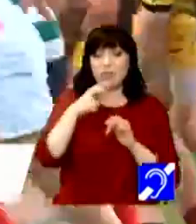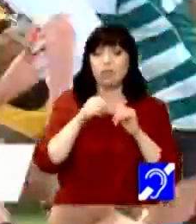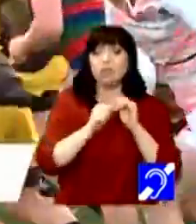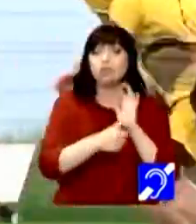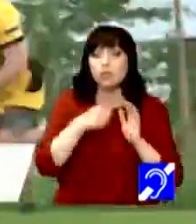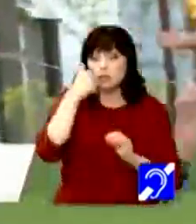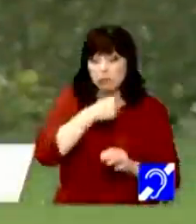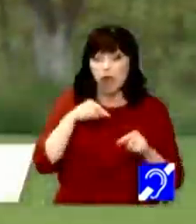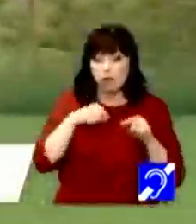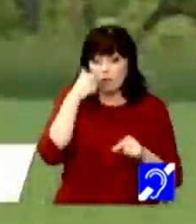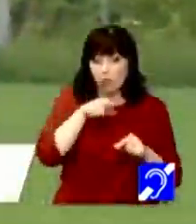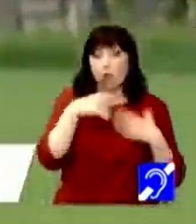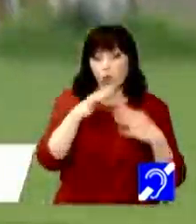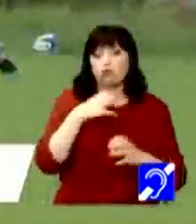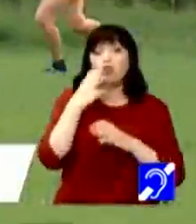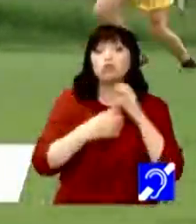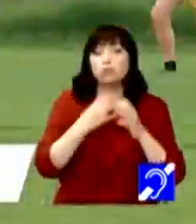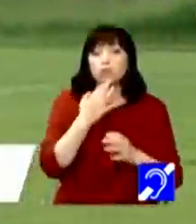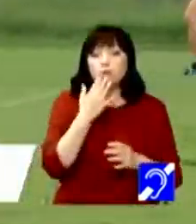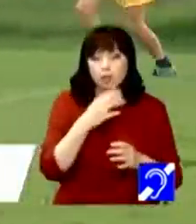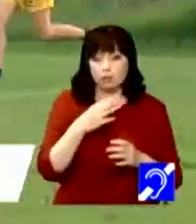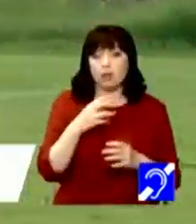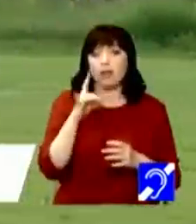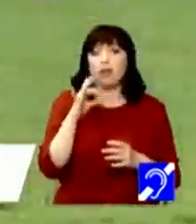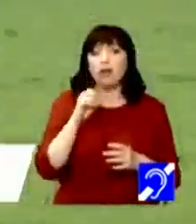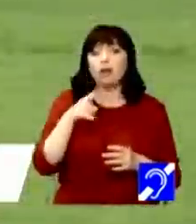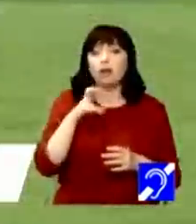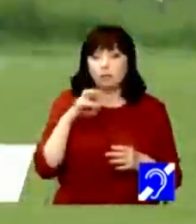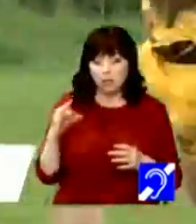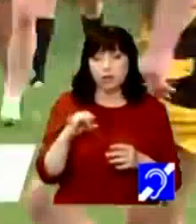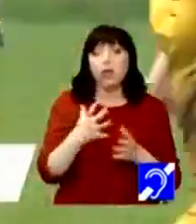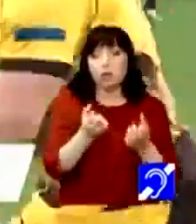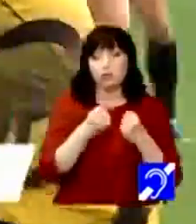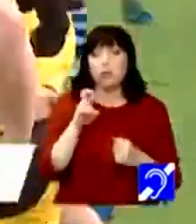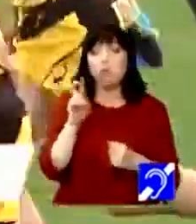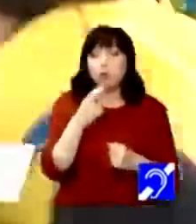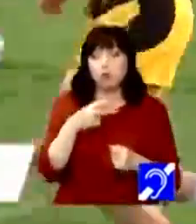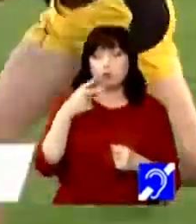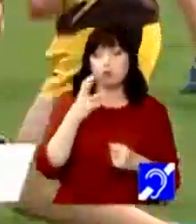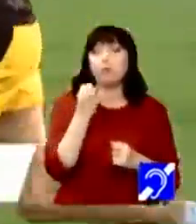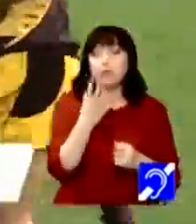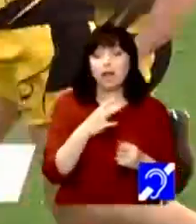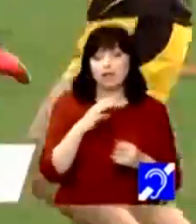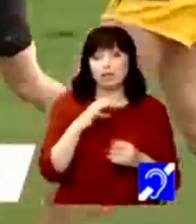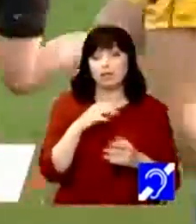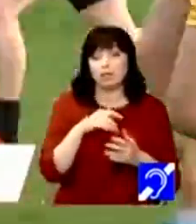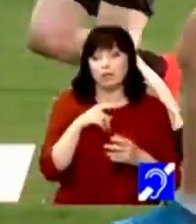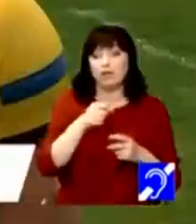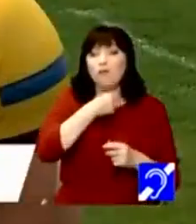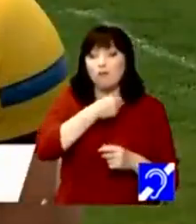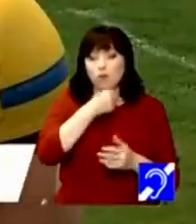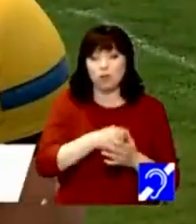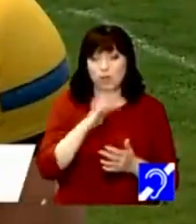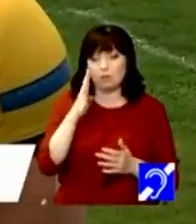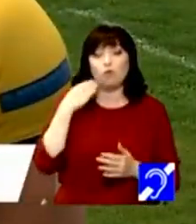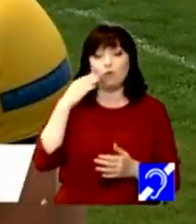această perioadă a devenit campion național la rugby 7 și a cucerit bronzul la rugby 15 în divizia națională din România.